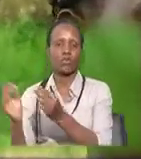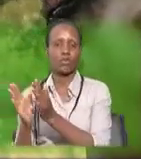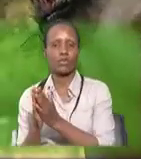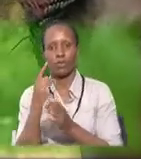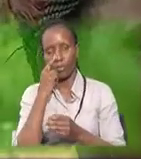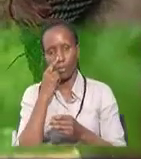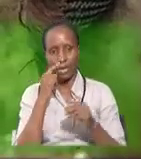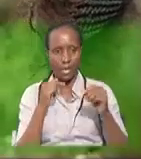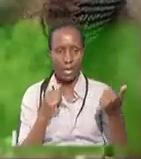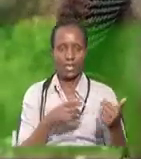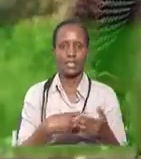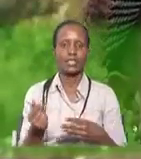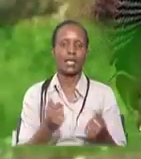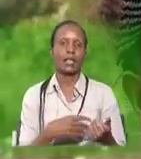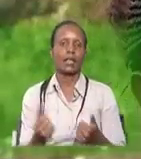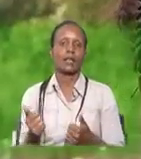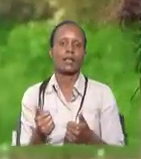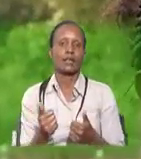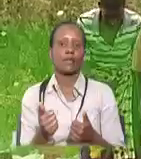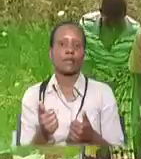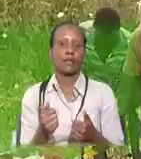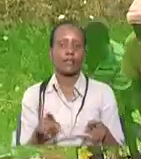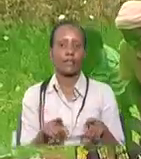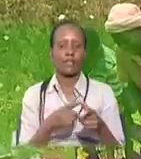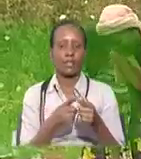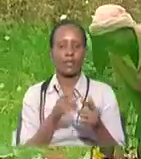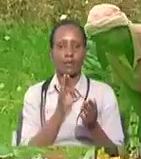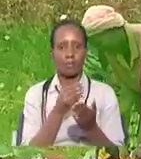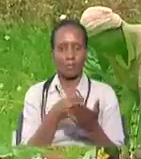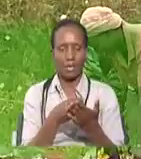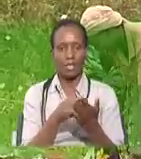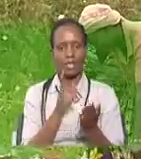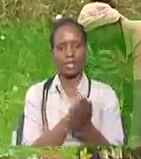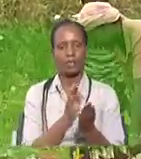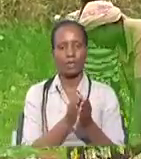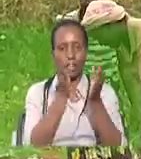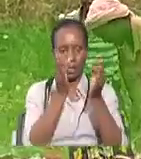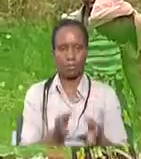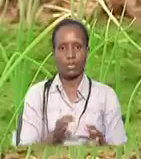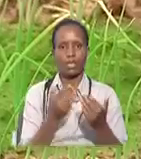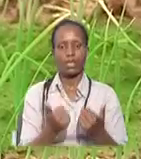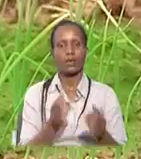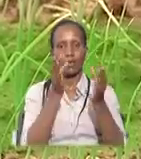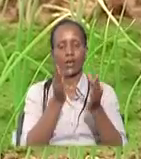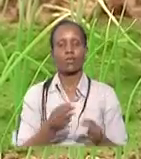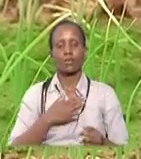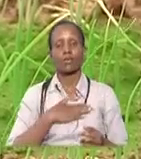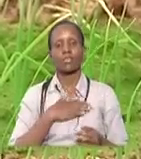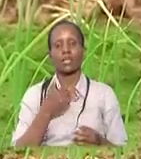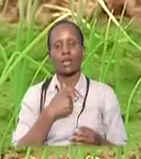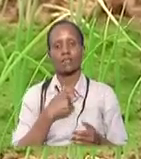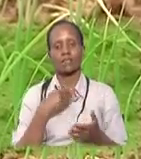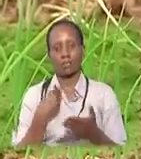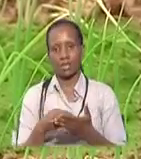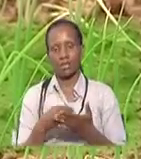anapeleka nyumbani. Na zingine tunauza. Tunapeleka kwa account. Sasa account yetu imeanza